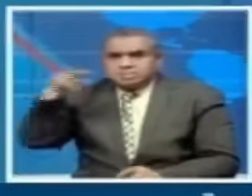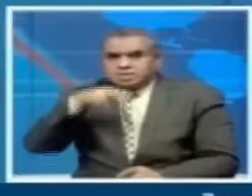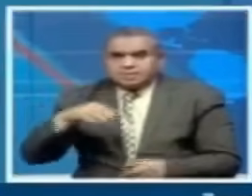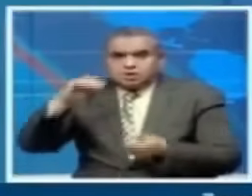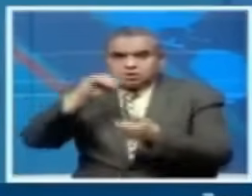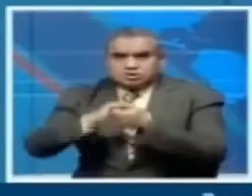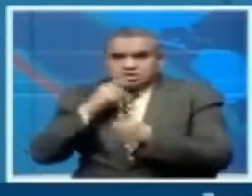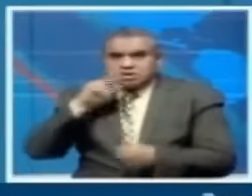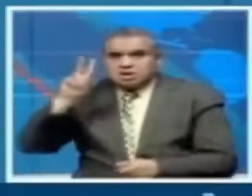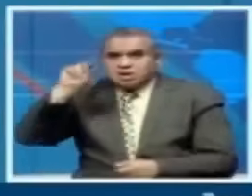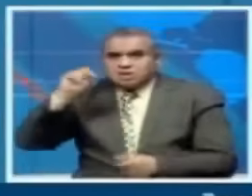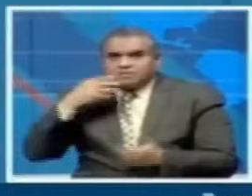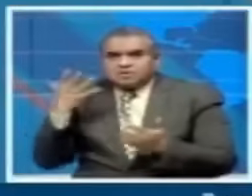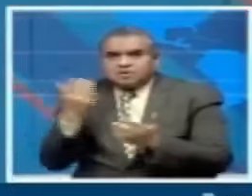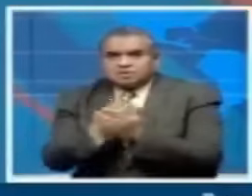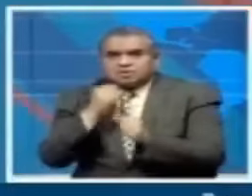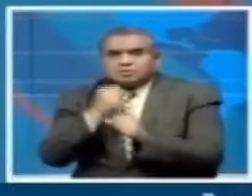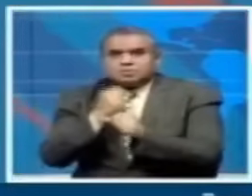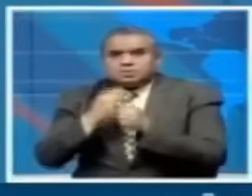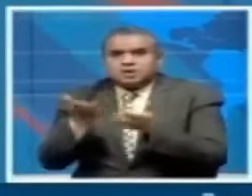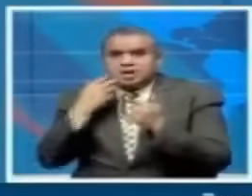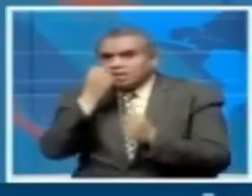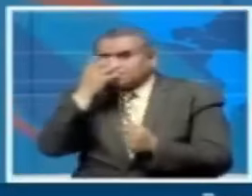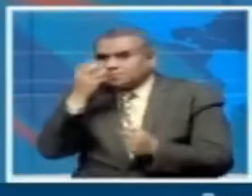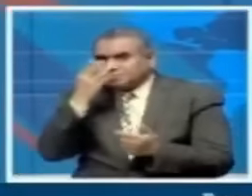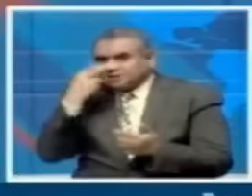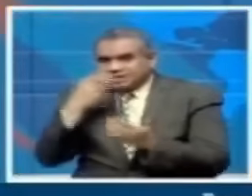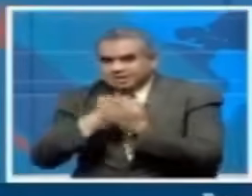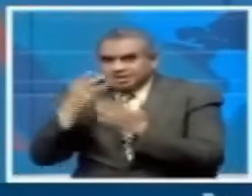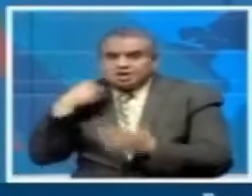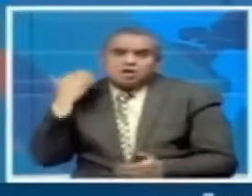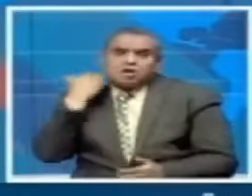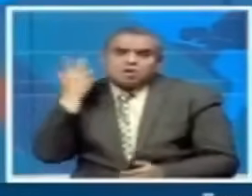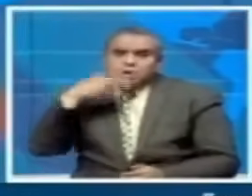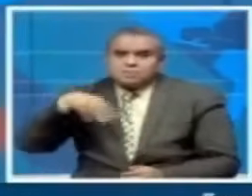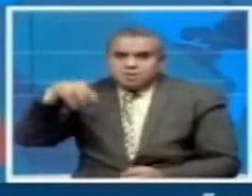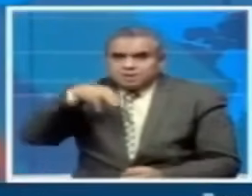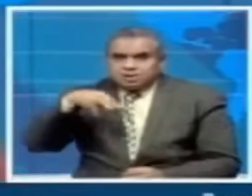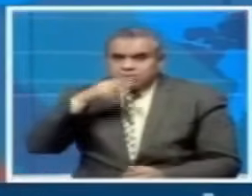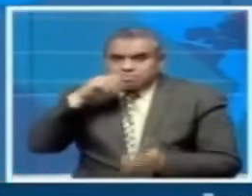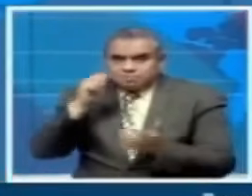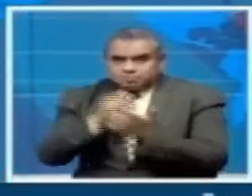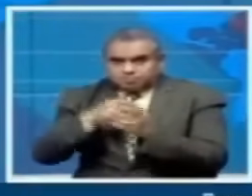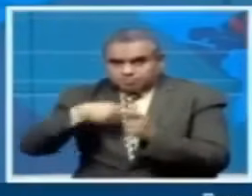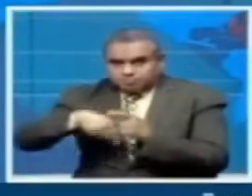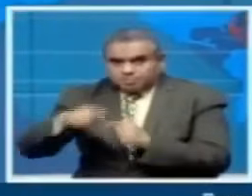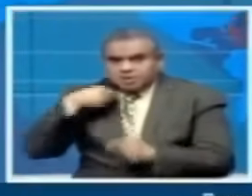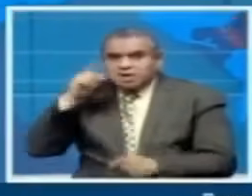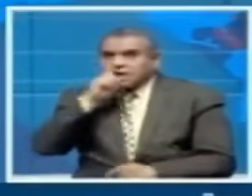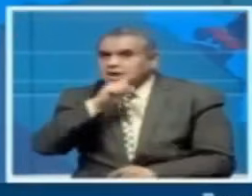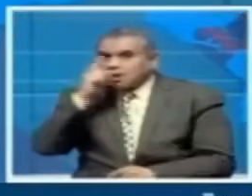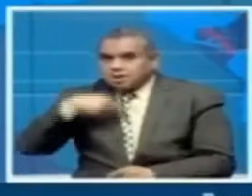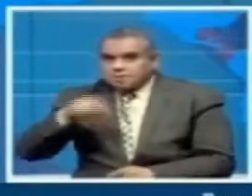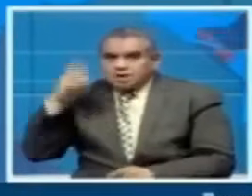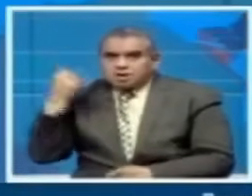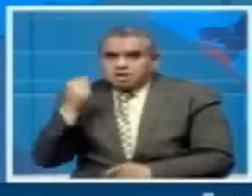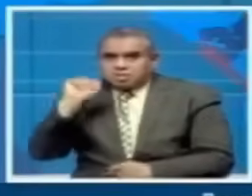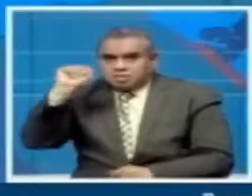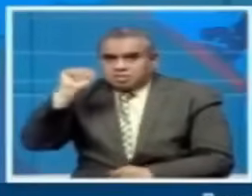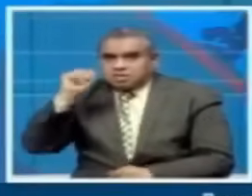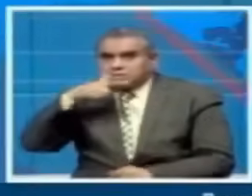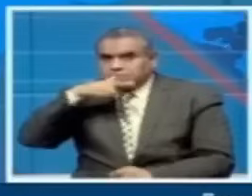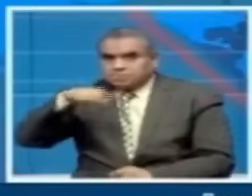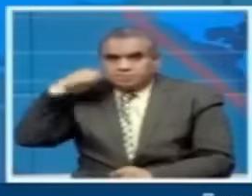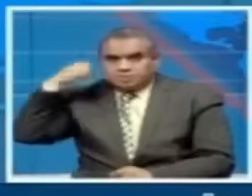لاتفاقية الأمم المتحدة الإطارية لتغير المناخ COP28 المقرر انعقاده بالإمارات المتحدة. هذا